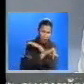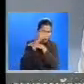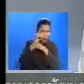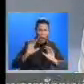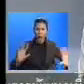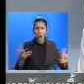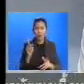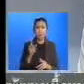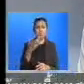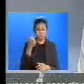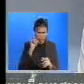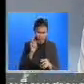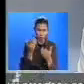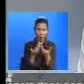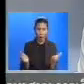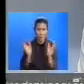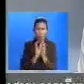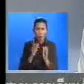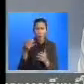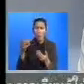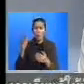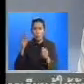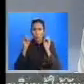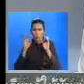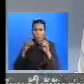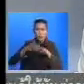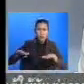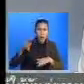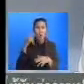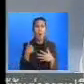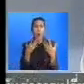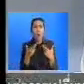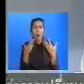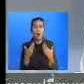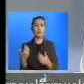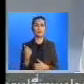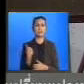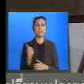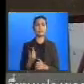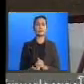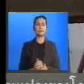หายไปในขณะที่ครอบครัวและบรรดาลูกศิษย์ก็ยังคงเฝ้ารอคอยกันด้วยความหวัง